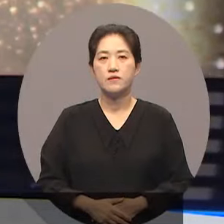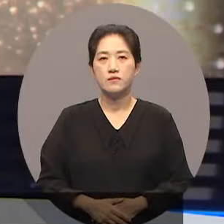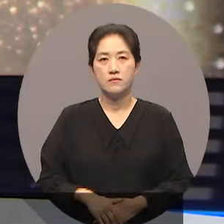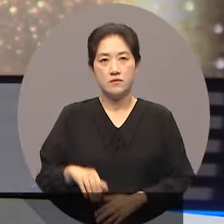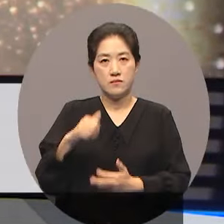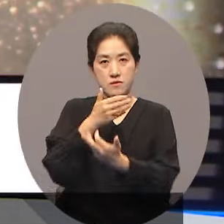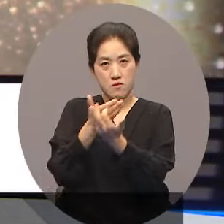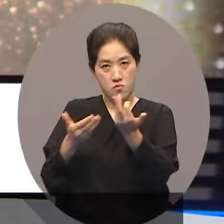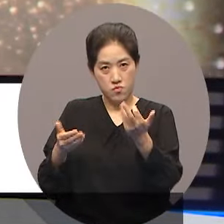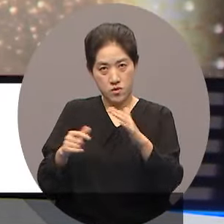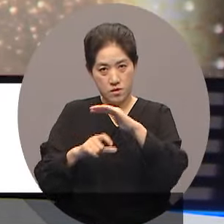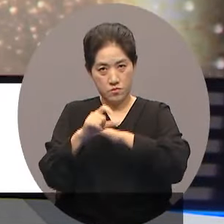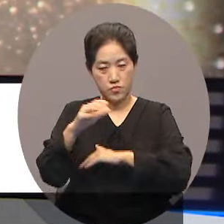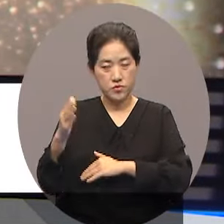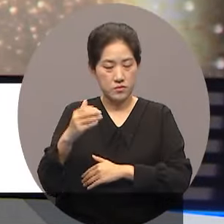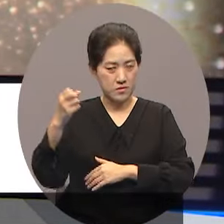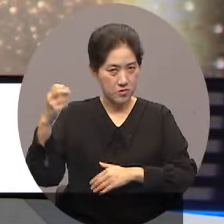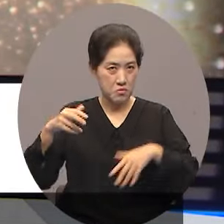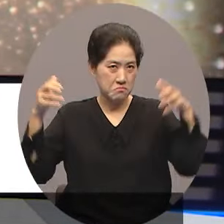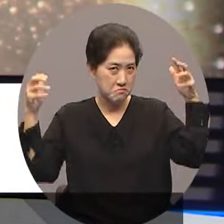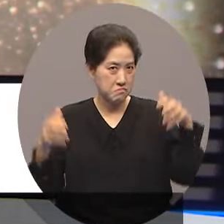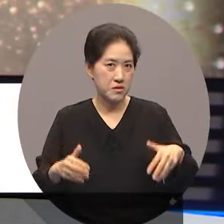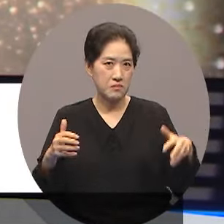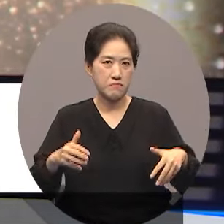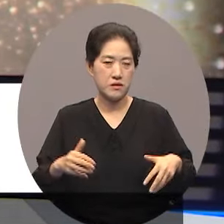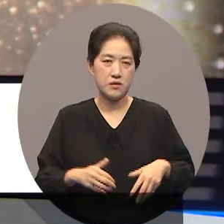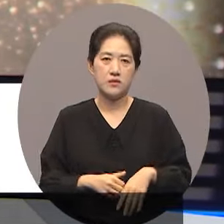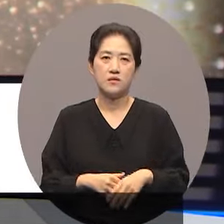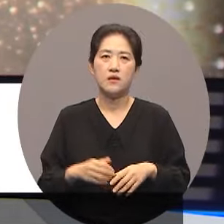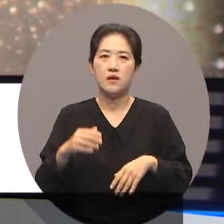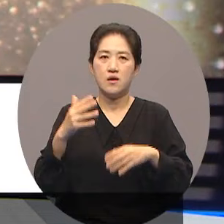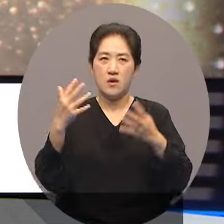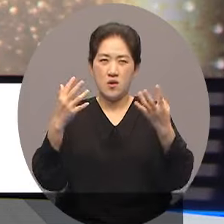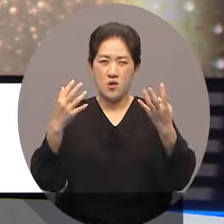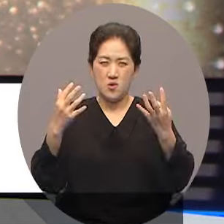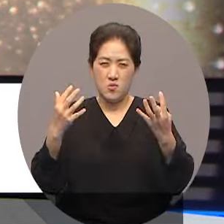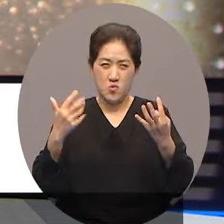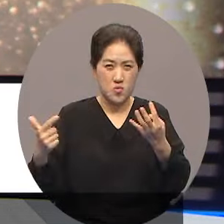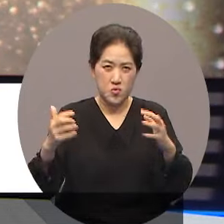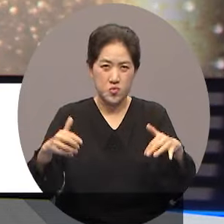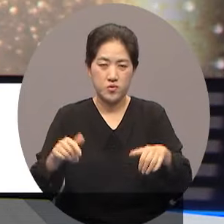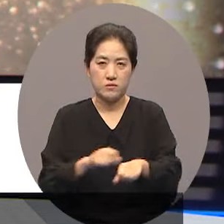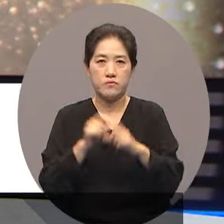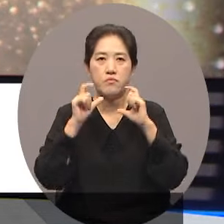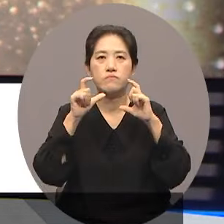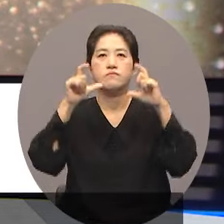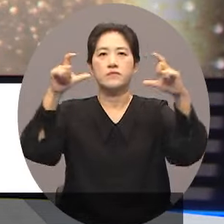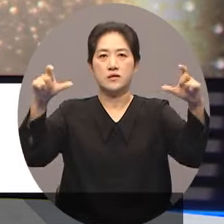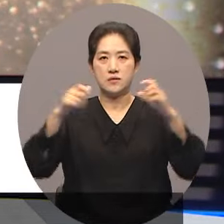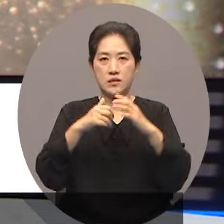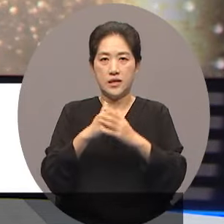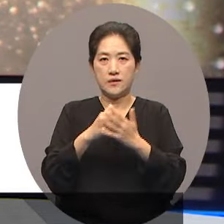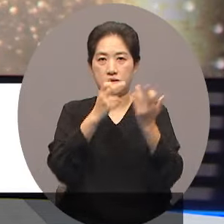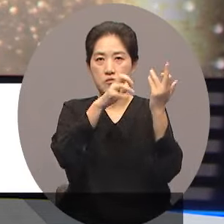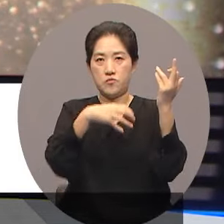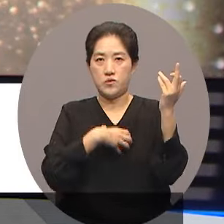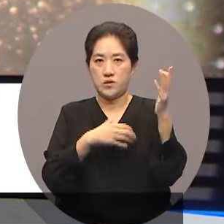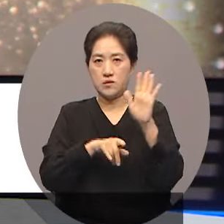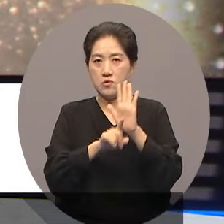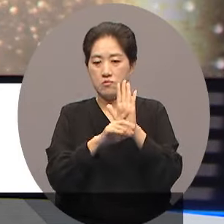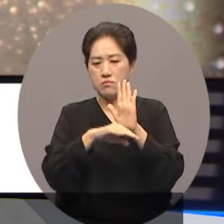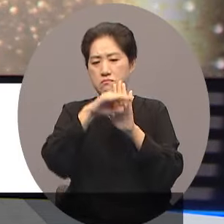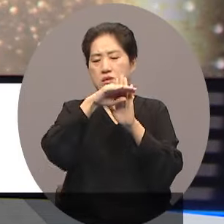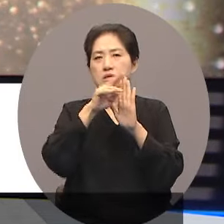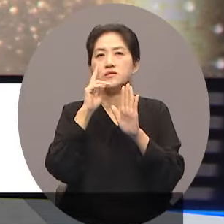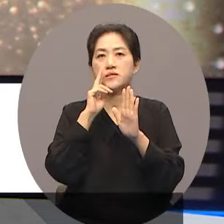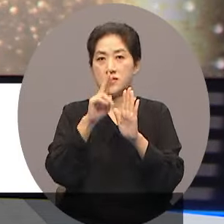네, 강원도에는 오늘 아침부터 다시 많은 비가 내리기 시작하면서 호우특보가 확대됐고, 산사태 위기 경보 단계도 심각